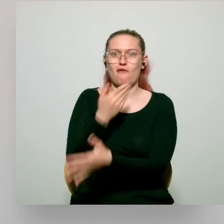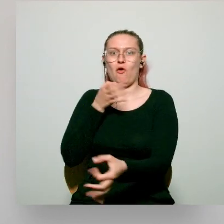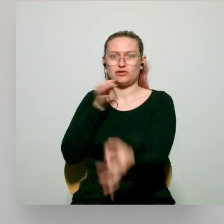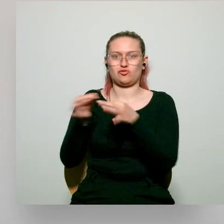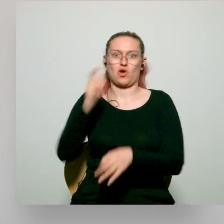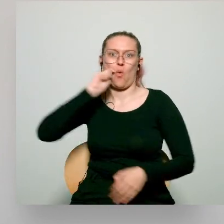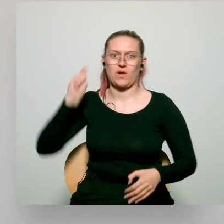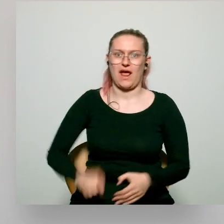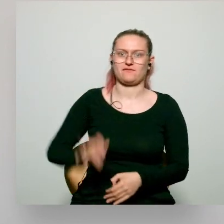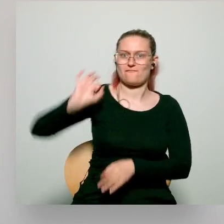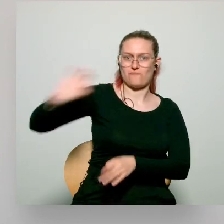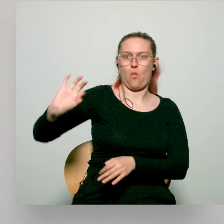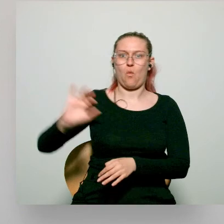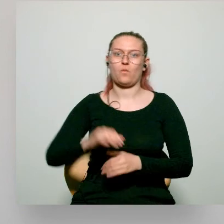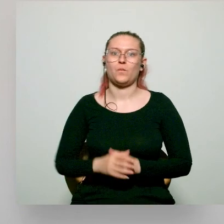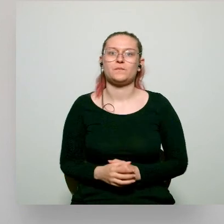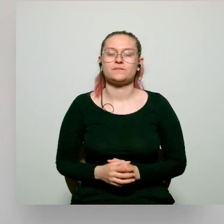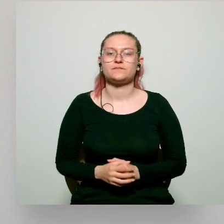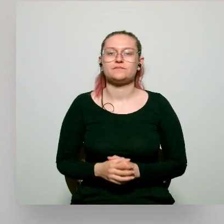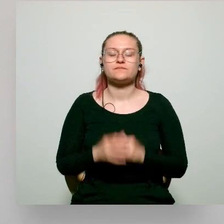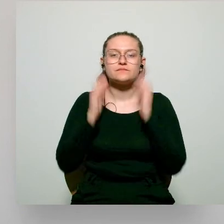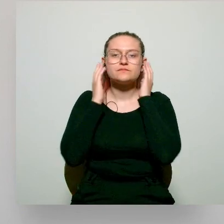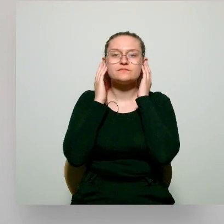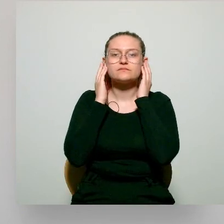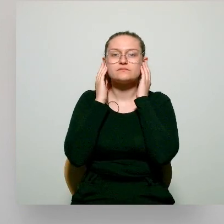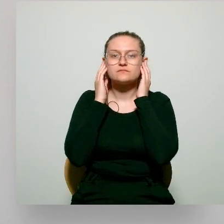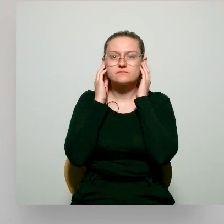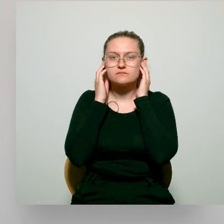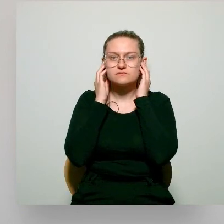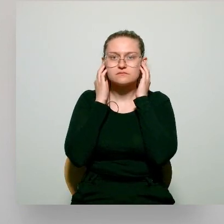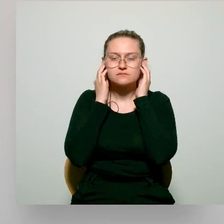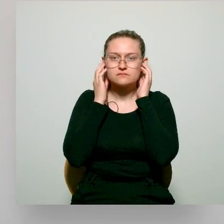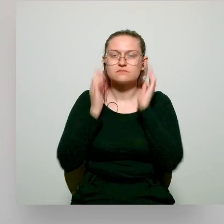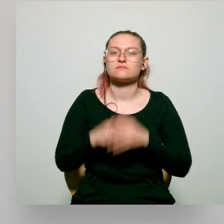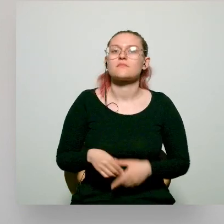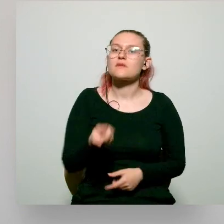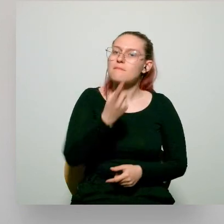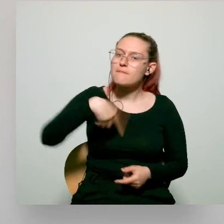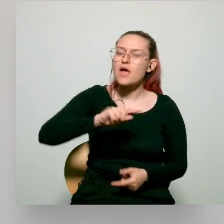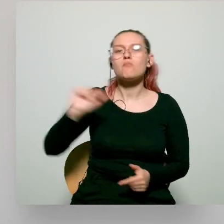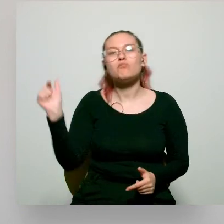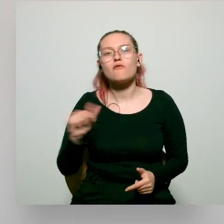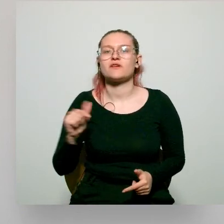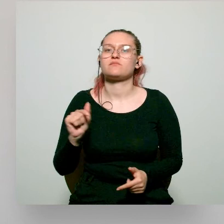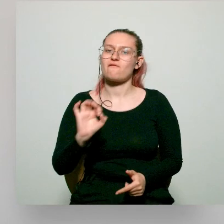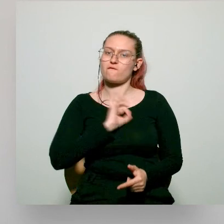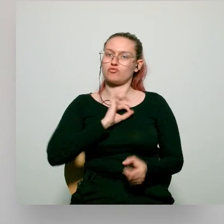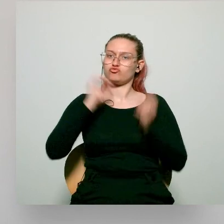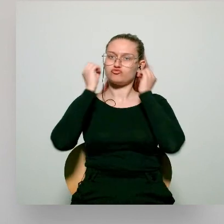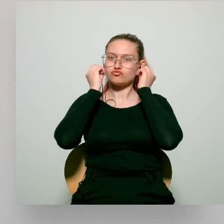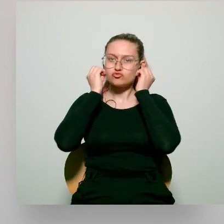ukraińską. Nie mieliśmy polityki kulturalnej, powinniśmy mieć swą politykę kulturalną, powinniśmy wyjaśnić